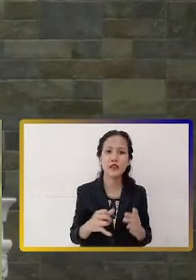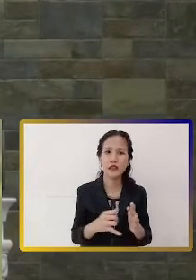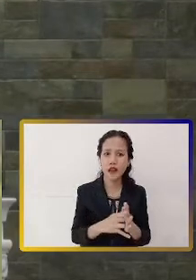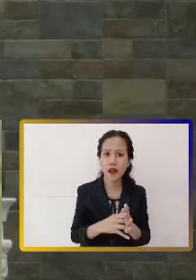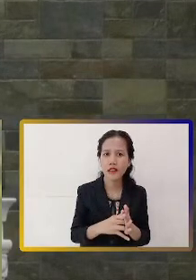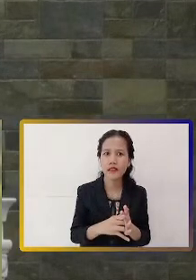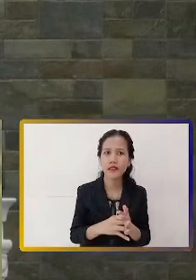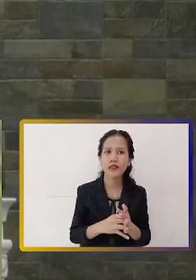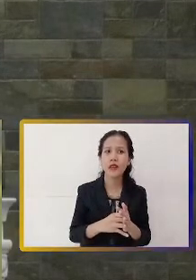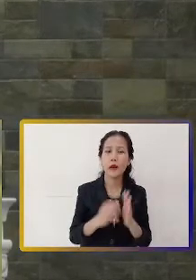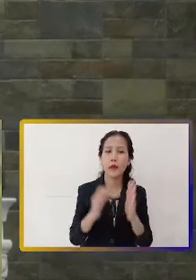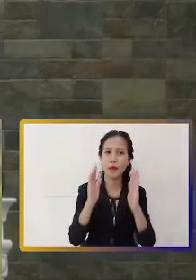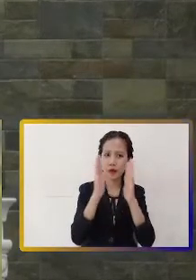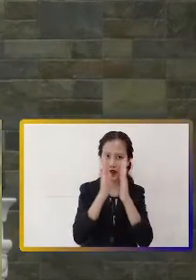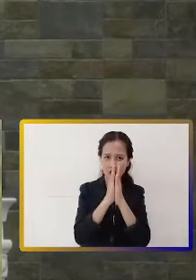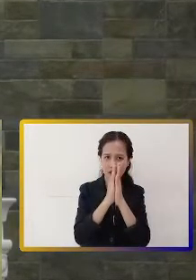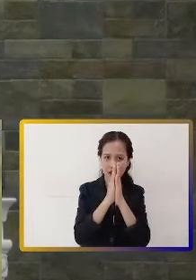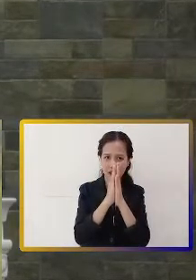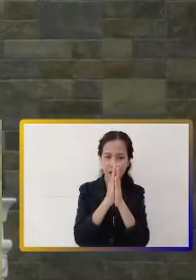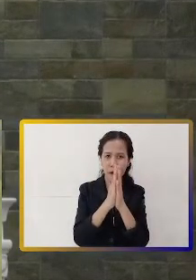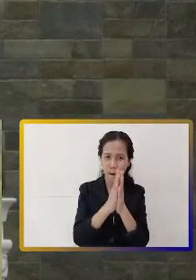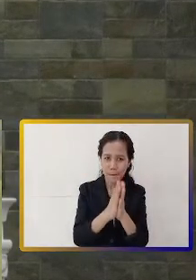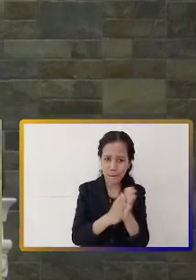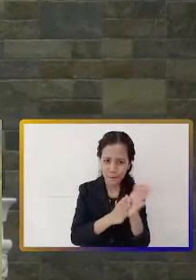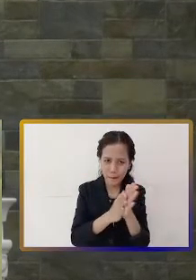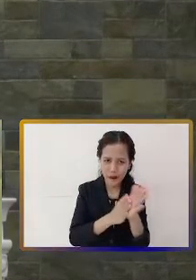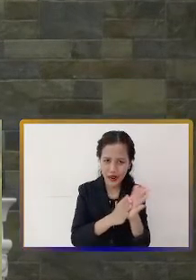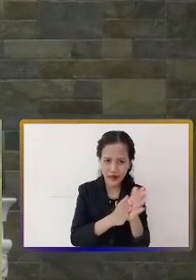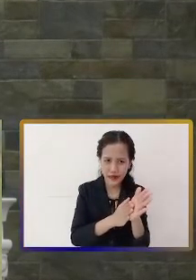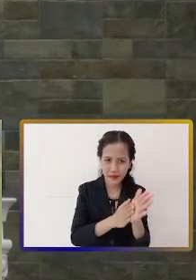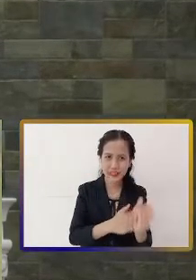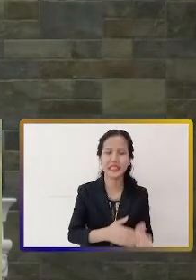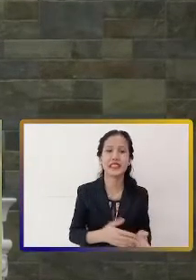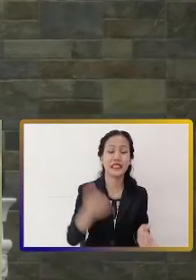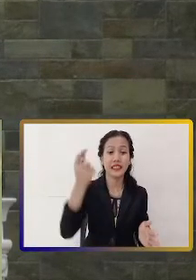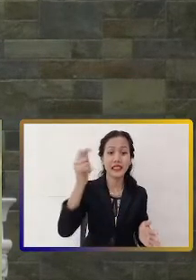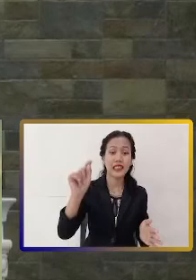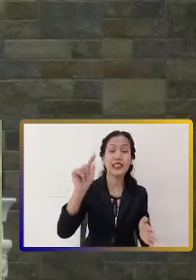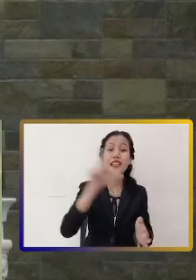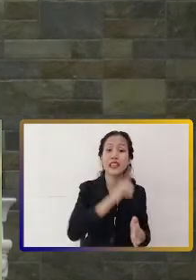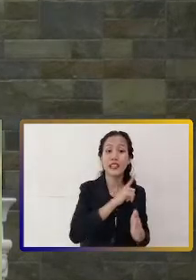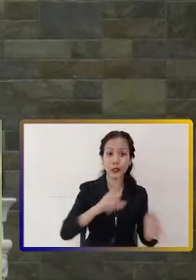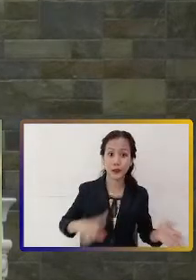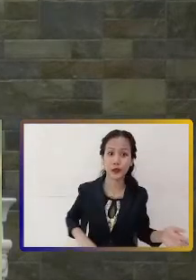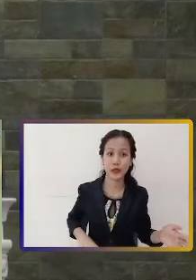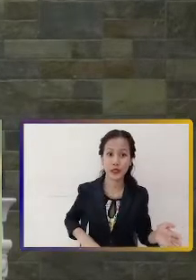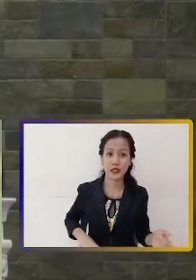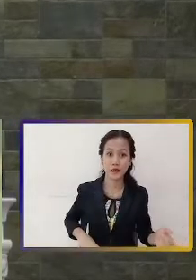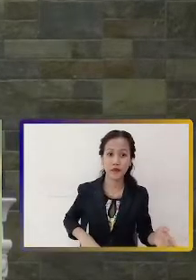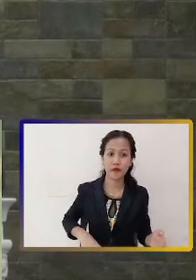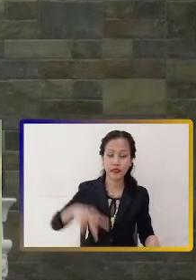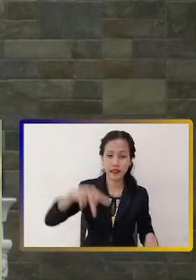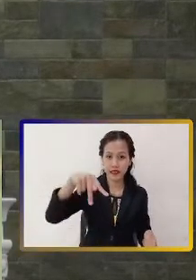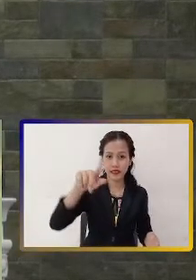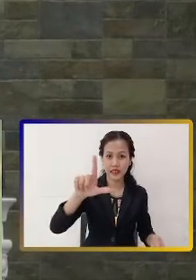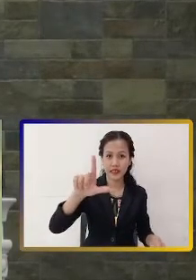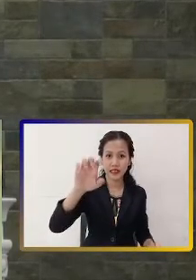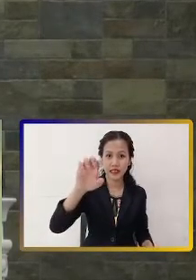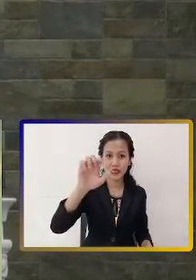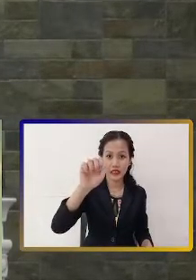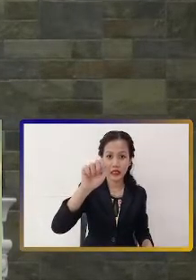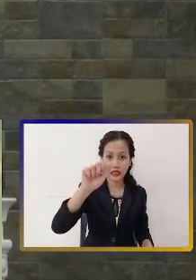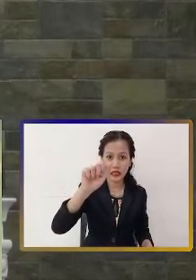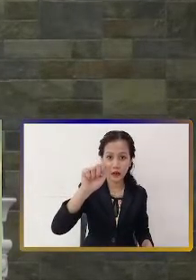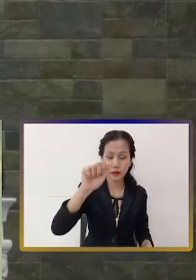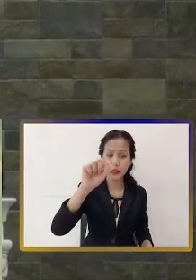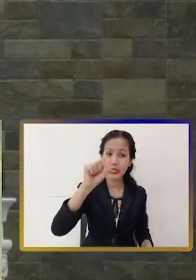Lord. And the speech pleased the Lord. Now notice carefully, mga kapatid. Huwag niyong kakalimutan po ito. Ang